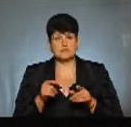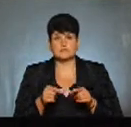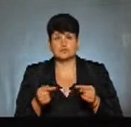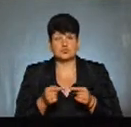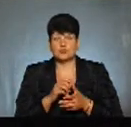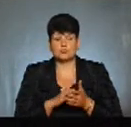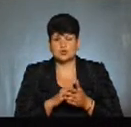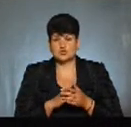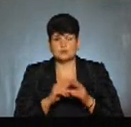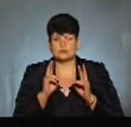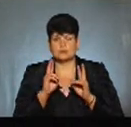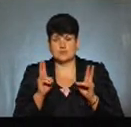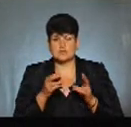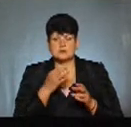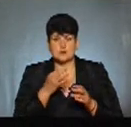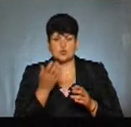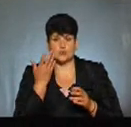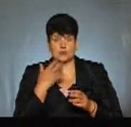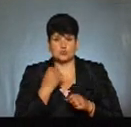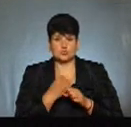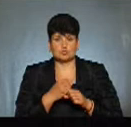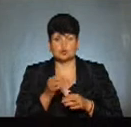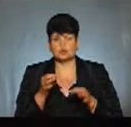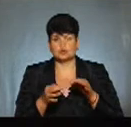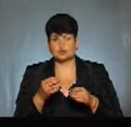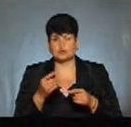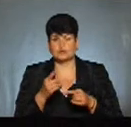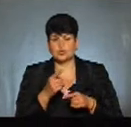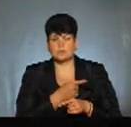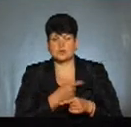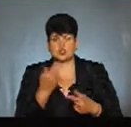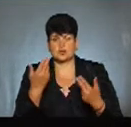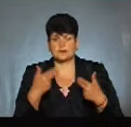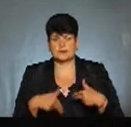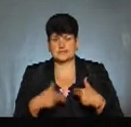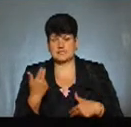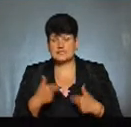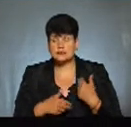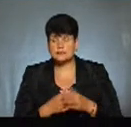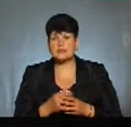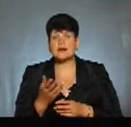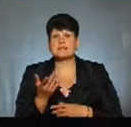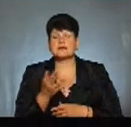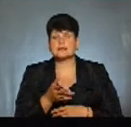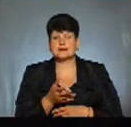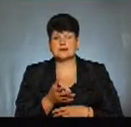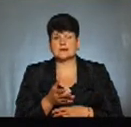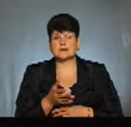смерті вияснять після того, як проведуть судово-медичну експертизу. Наскільки часті такі випадки в